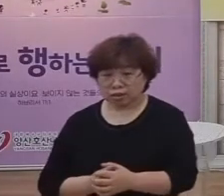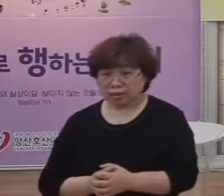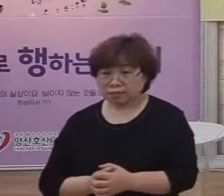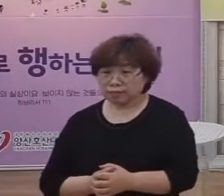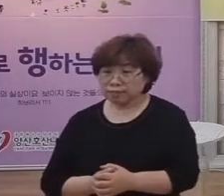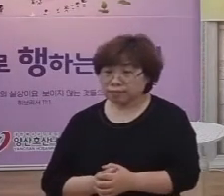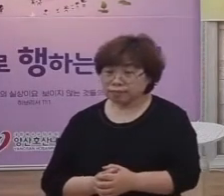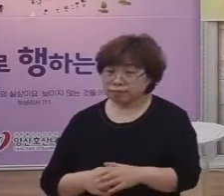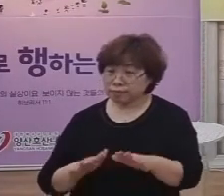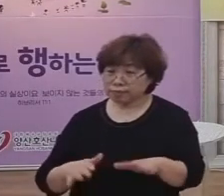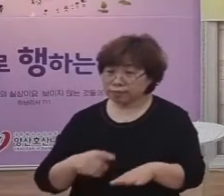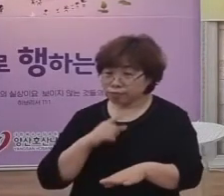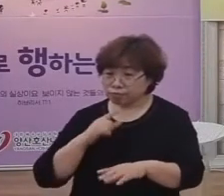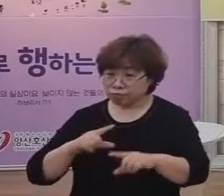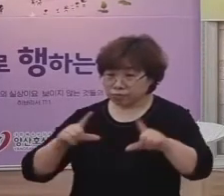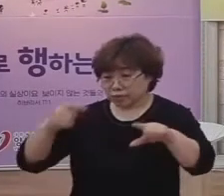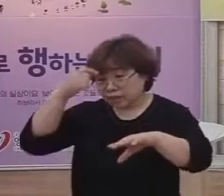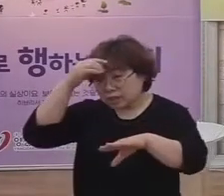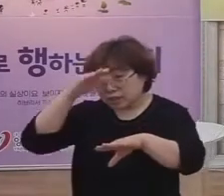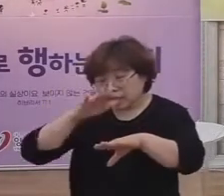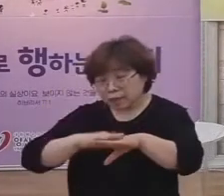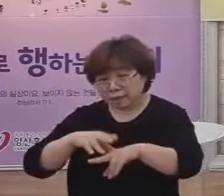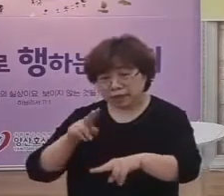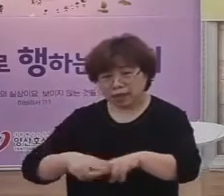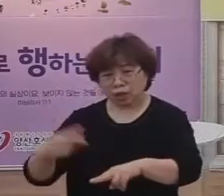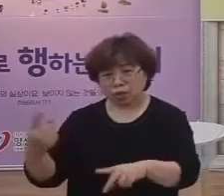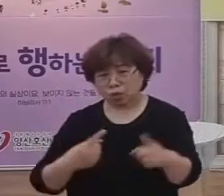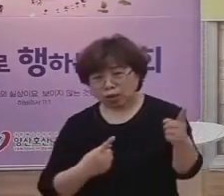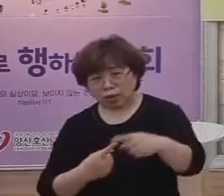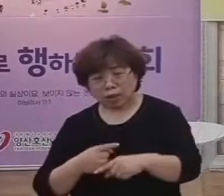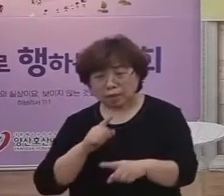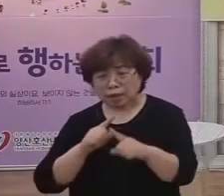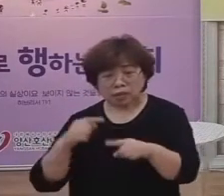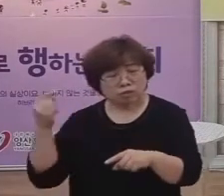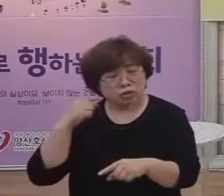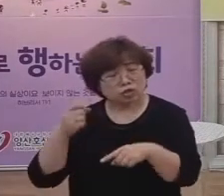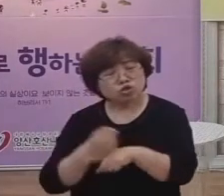오늘 주일날 이 예배당에 나와서 말씀을 왜 들어요? 말씀을